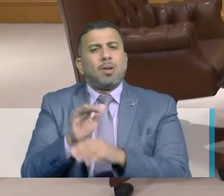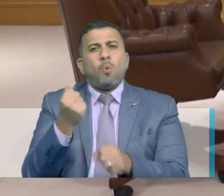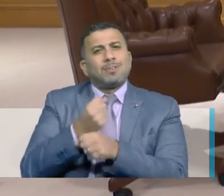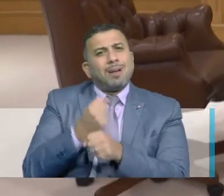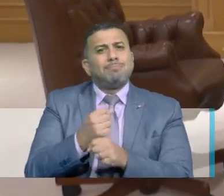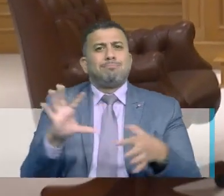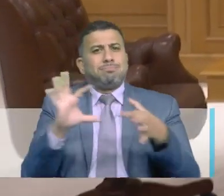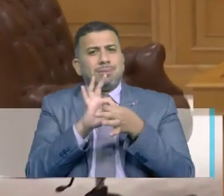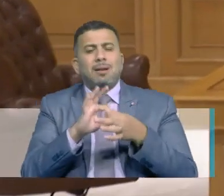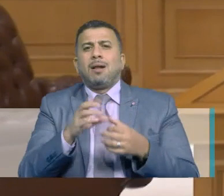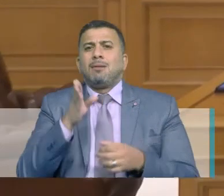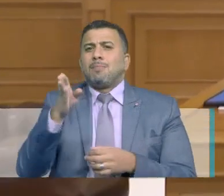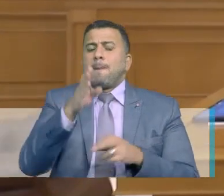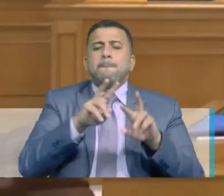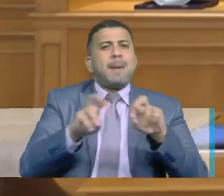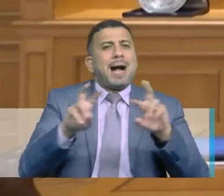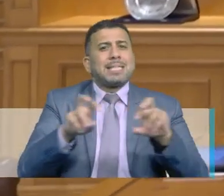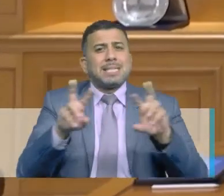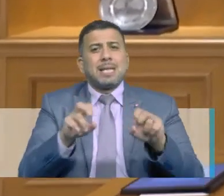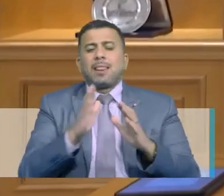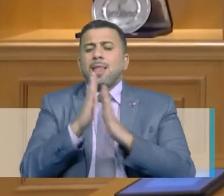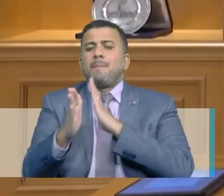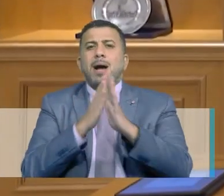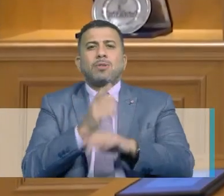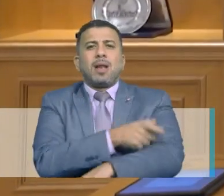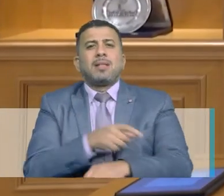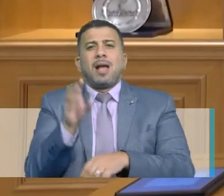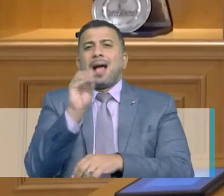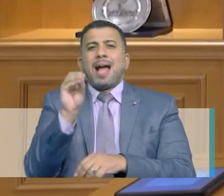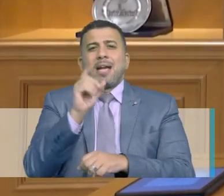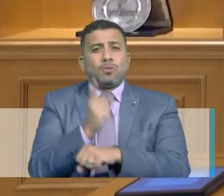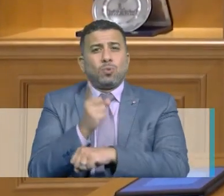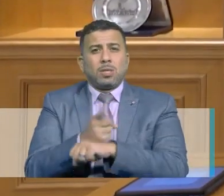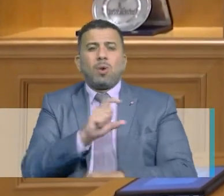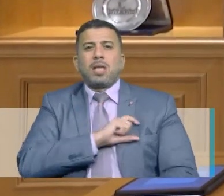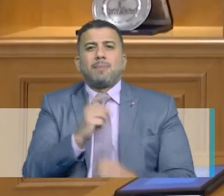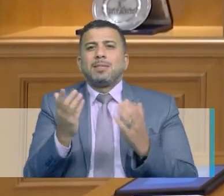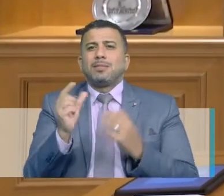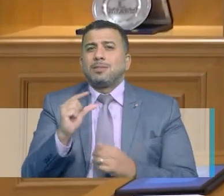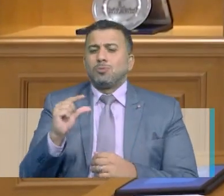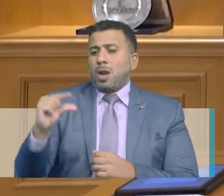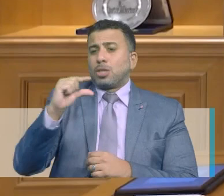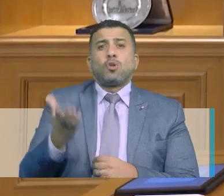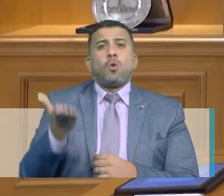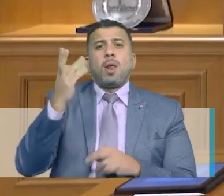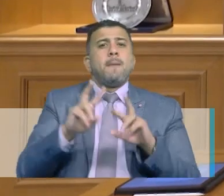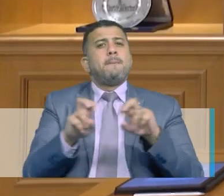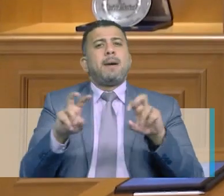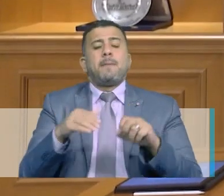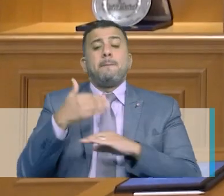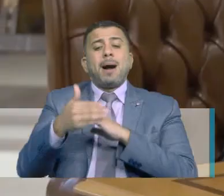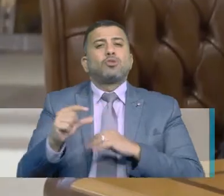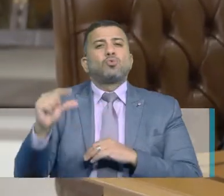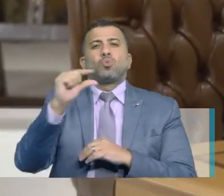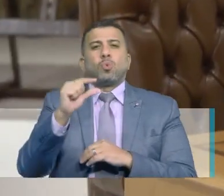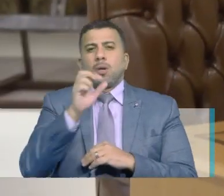والتعاون في الميادين البحثيه من خلال تبادل اعضاء هيئه التدريسيه وط في الدراسات العليا وباحثي ما بعد